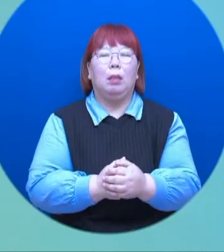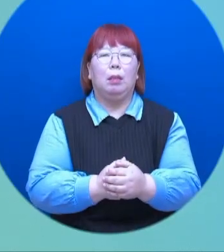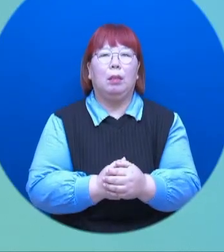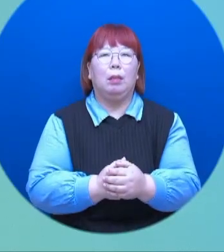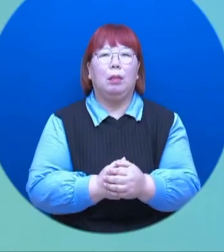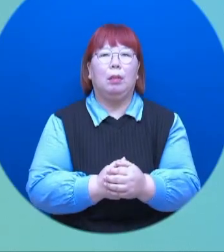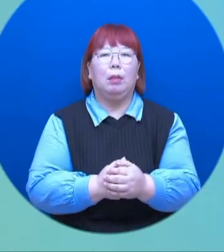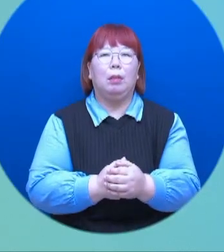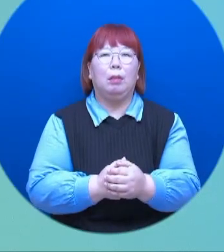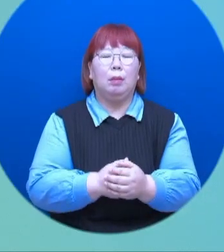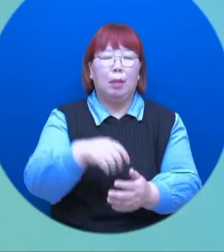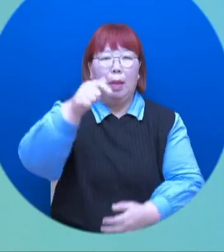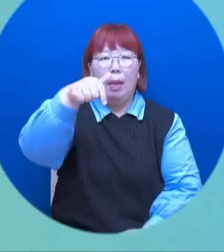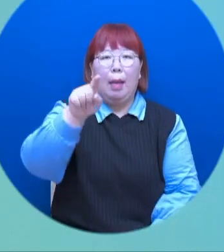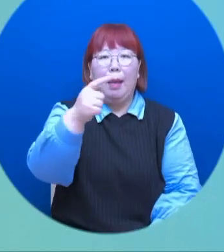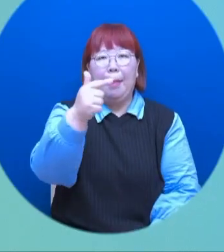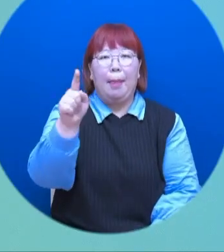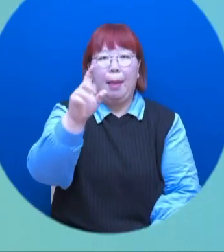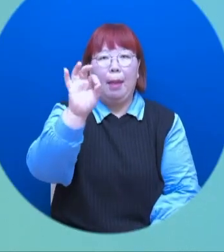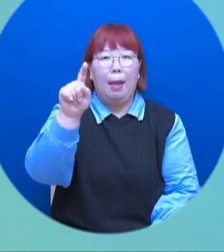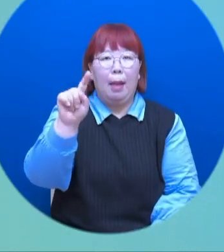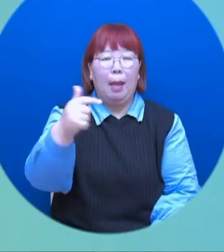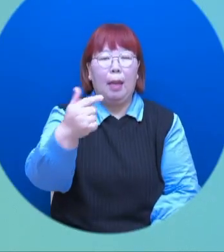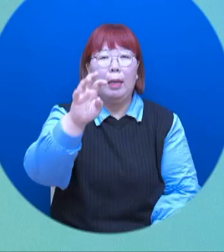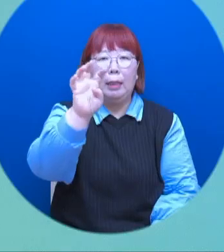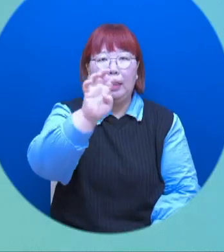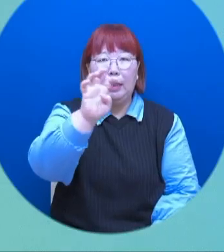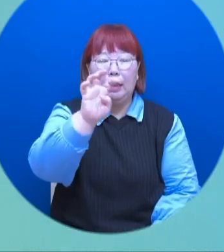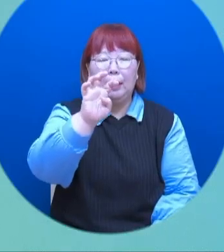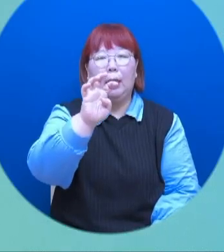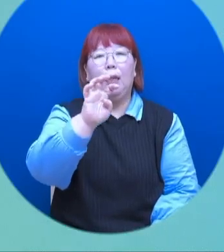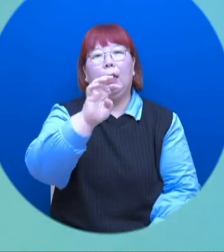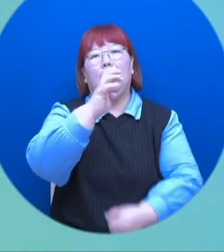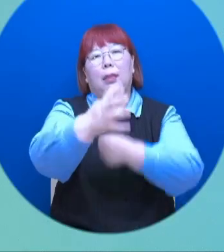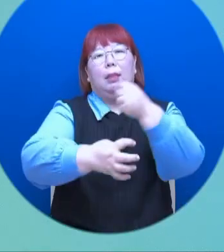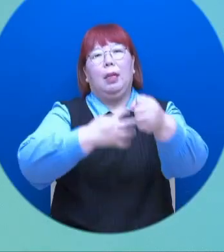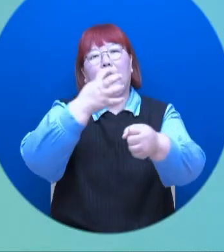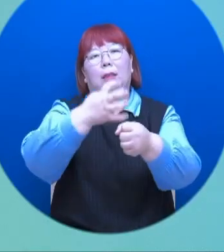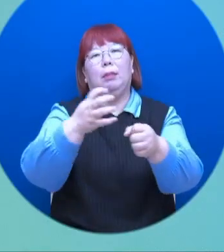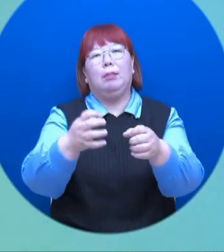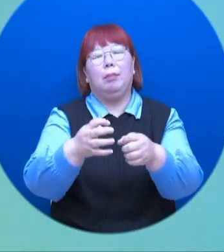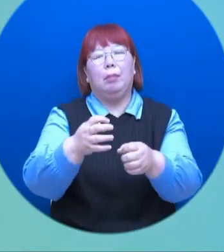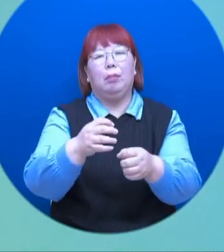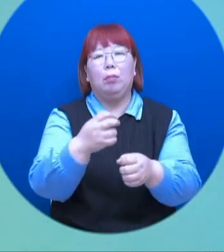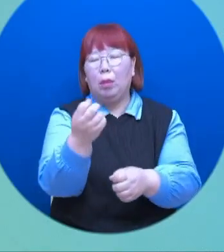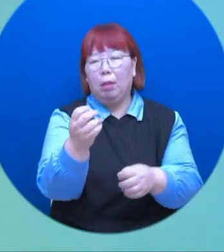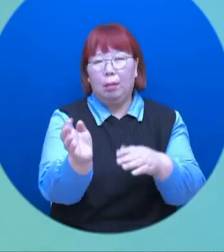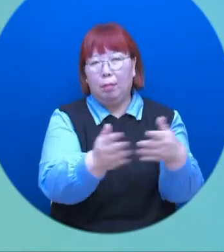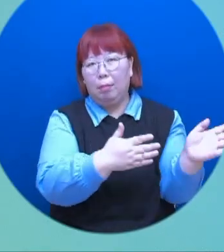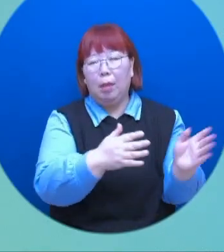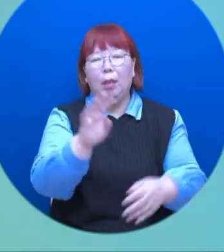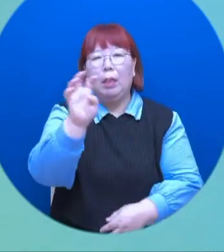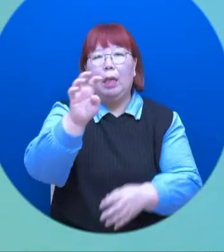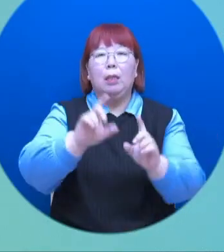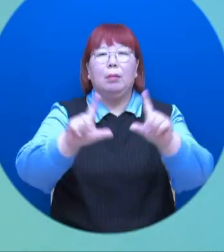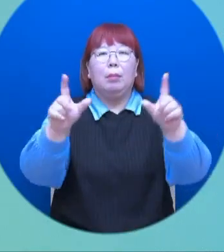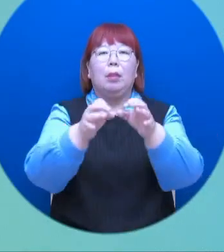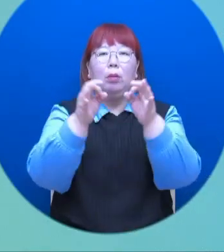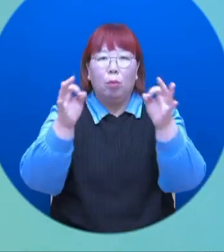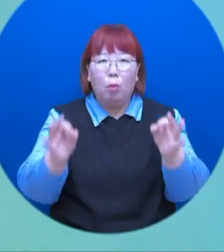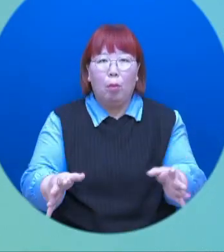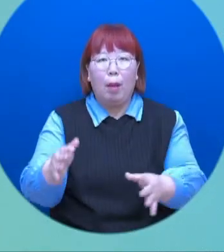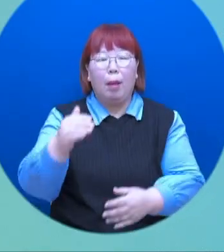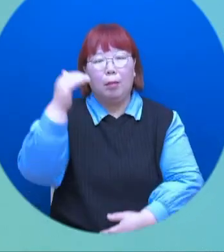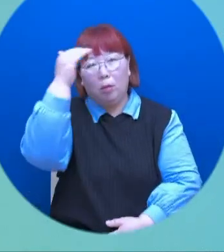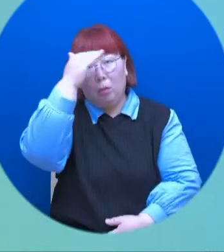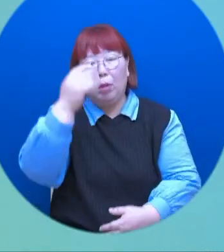더욱이 가나안 40년 동안 40일 동안 가나안을 정탐하고 돌아와서 보고하게 되어질 때